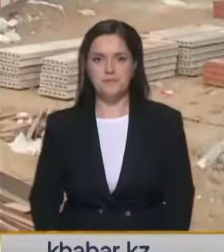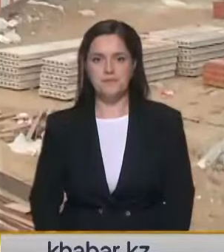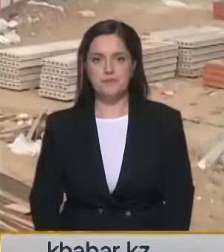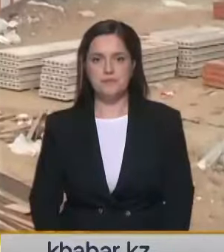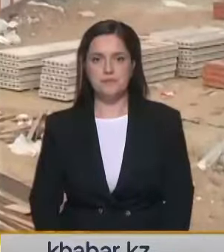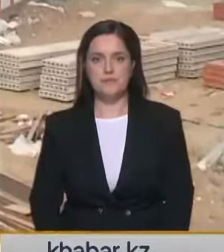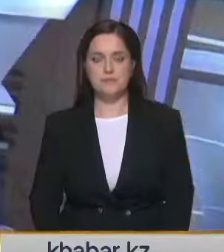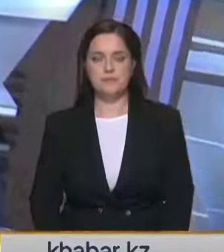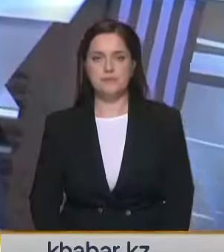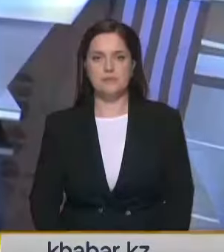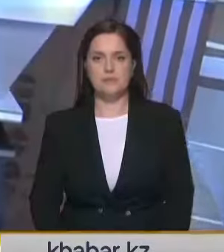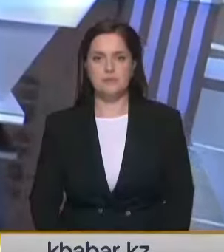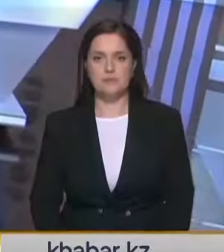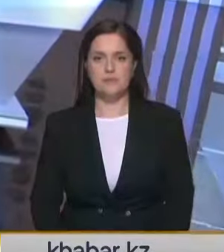Хабар.